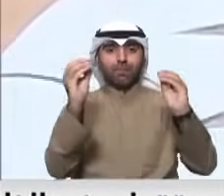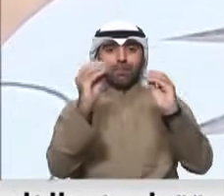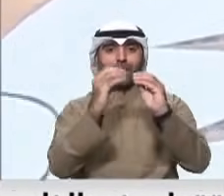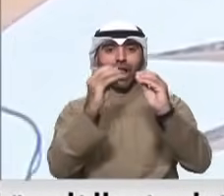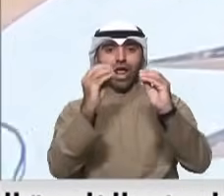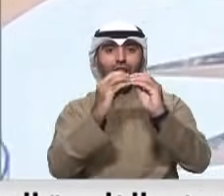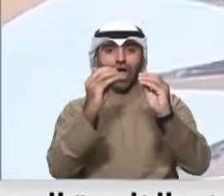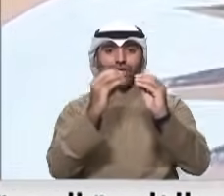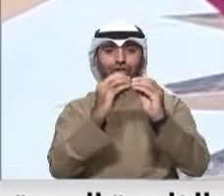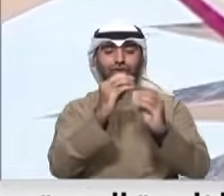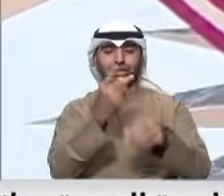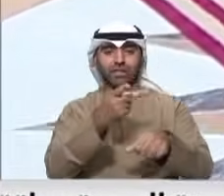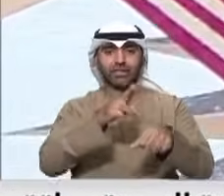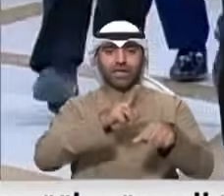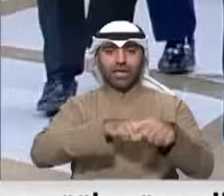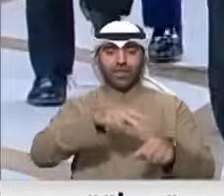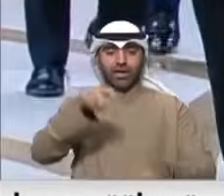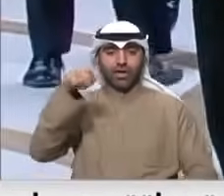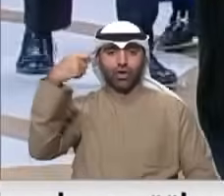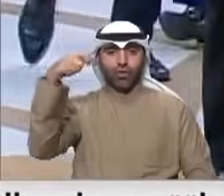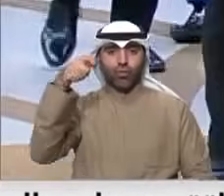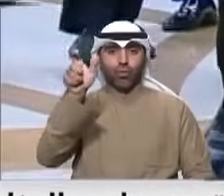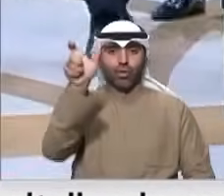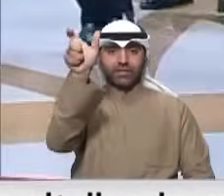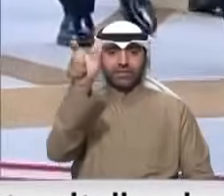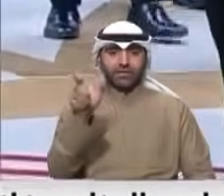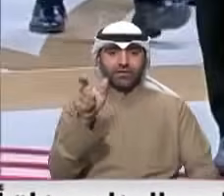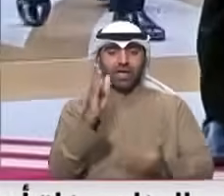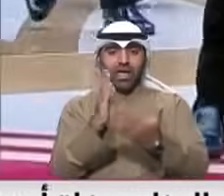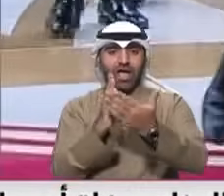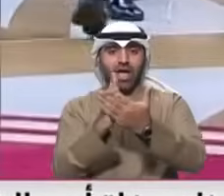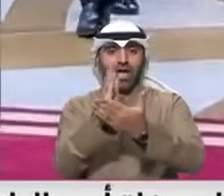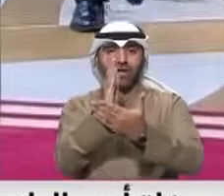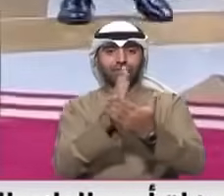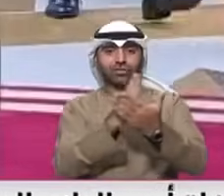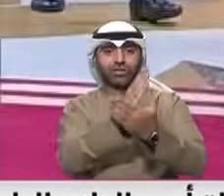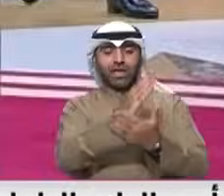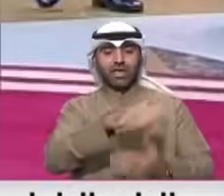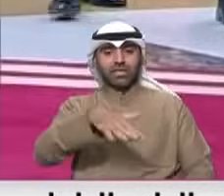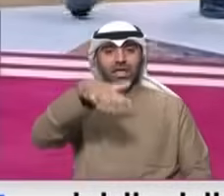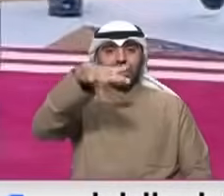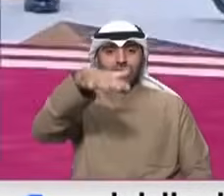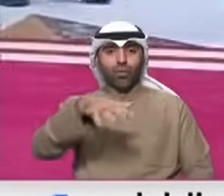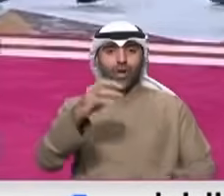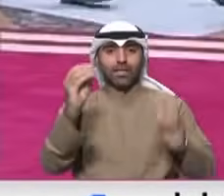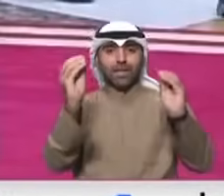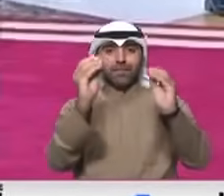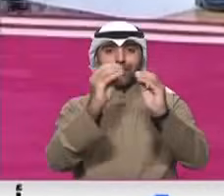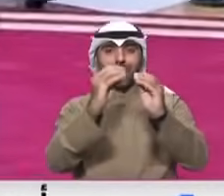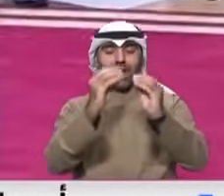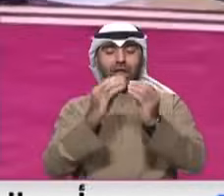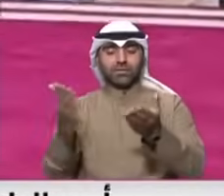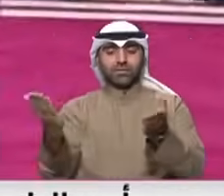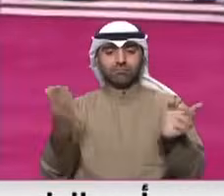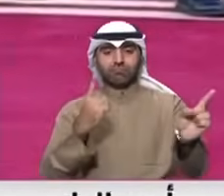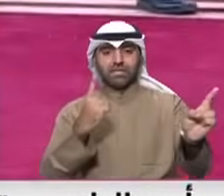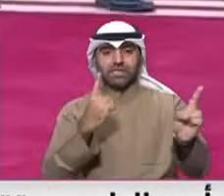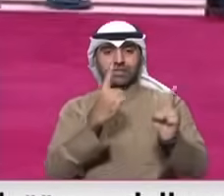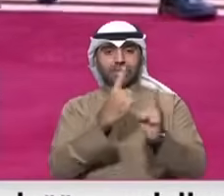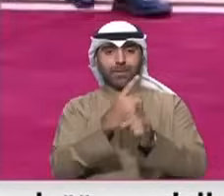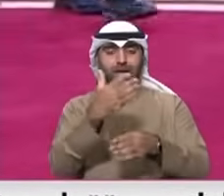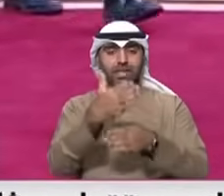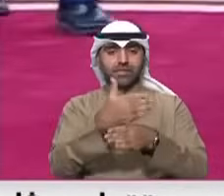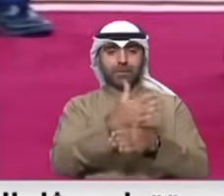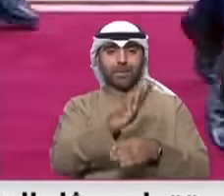معالي وزير الخارجيه ابو الكلام المؤمن والوفد المرافقه لمعاليه حيث قام معاليه بتقديم واجب العزاء في